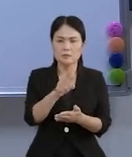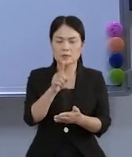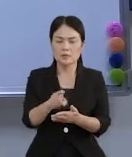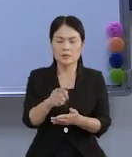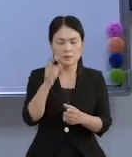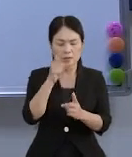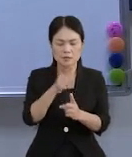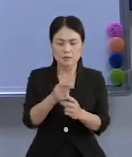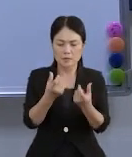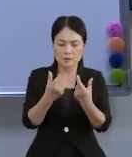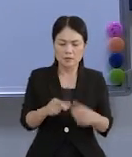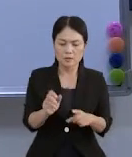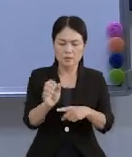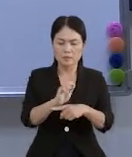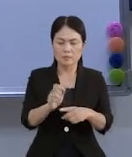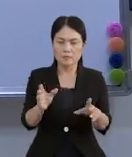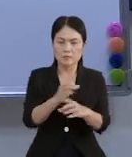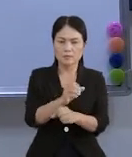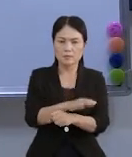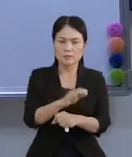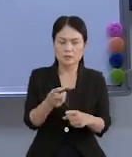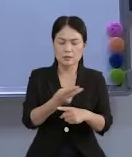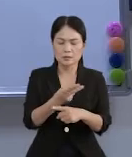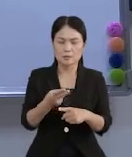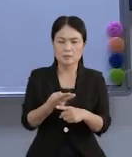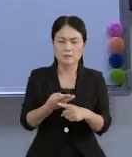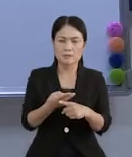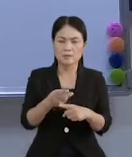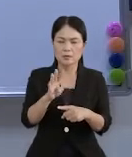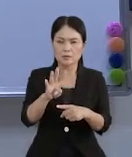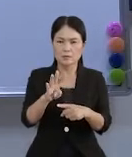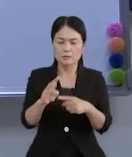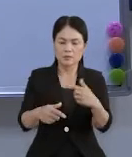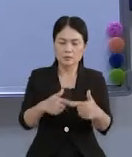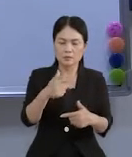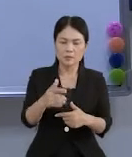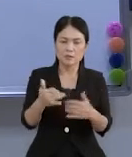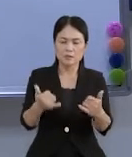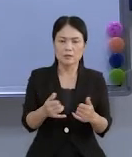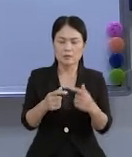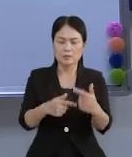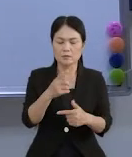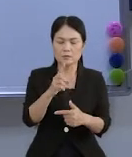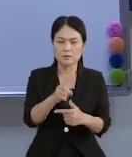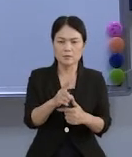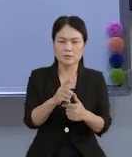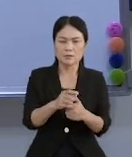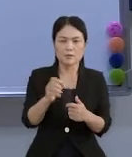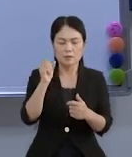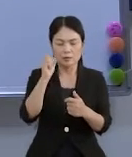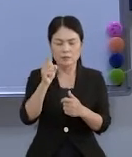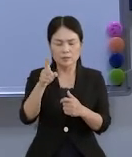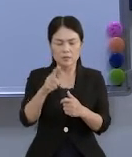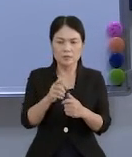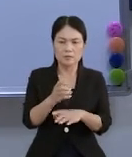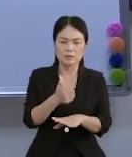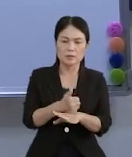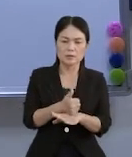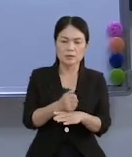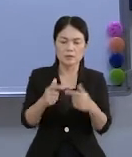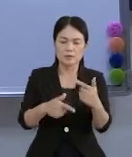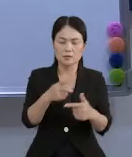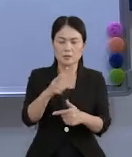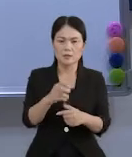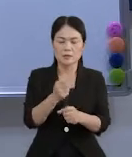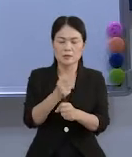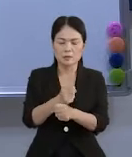Đang bây dựng đọc xài chụp nọt bán. Côn thở ăn vọt tiếng buôn chùm hiền nê. Miên chùm hiền tì mũi cư dù bà thiến. Chùm hiền